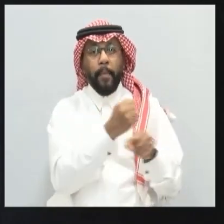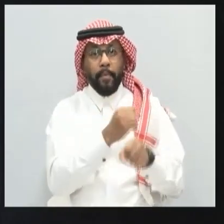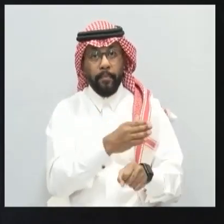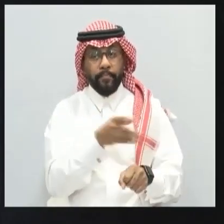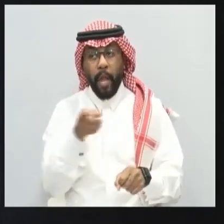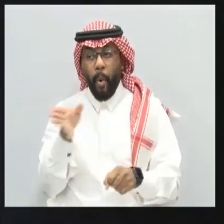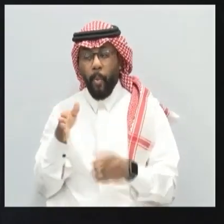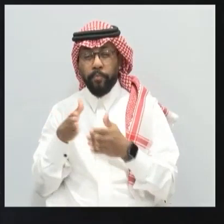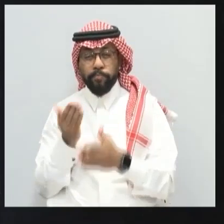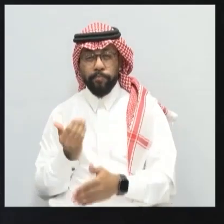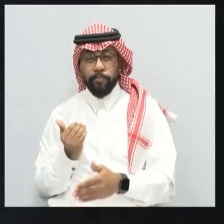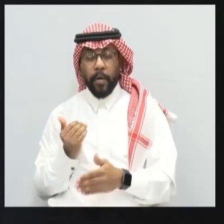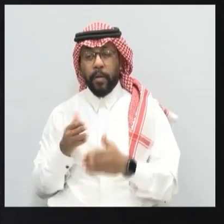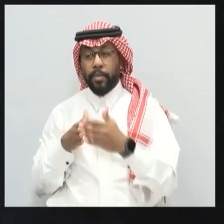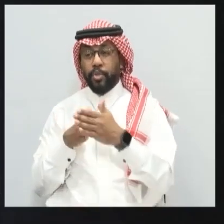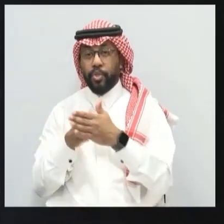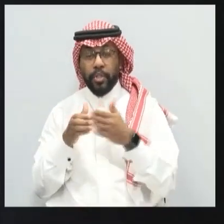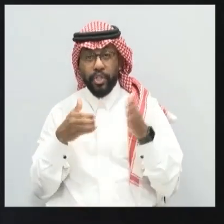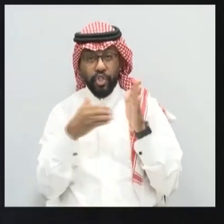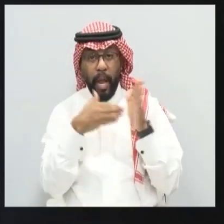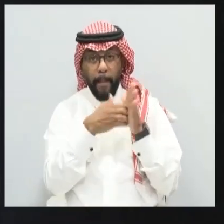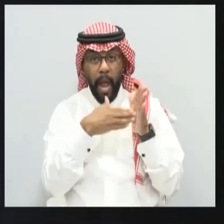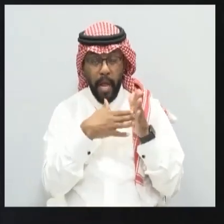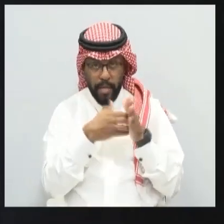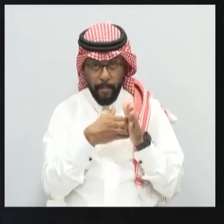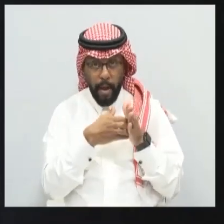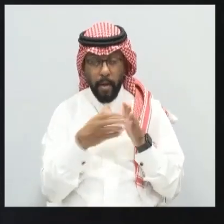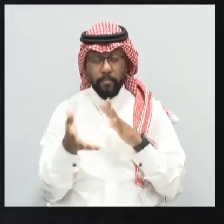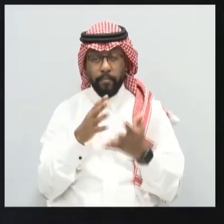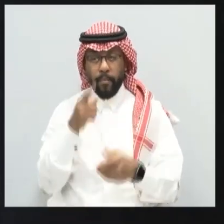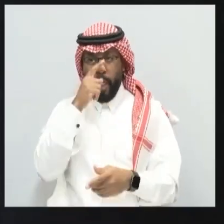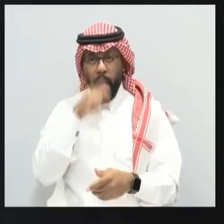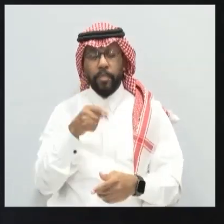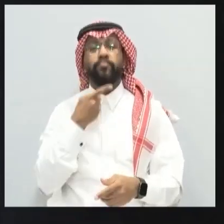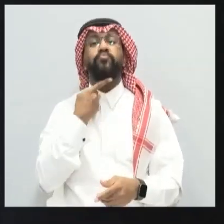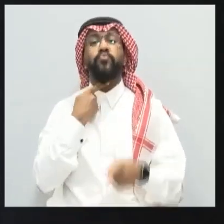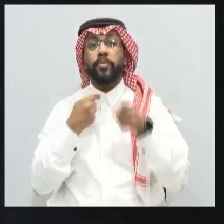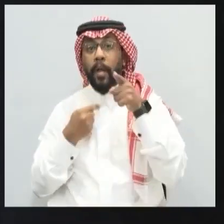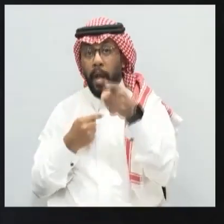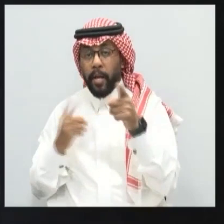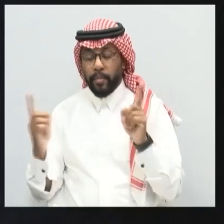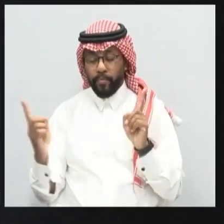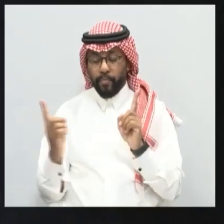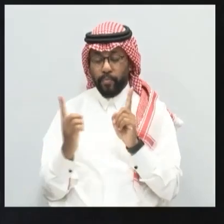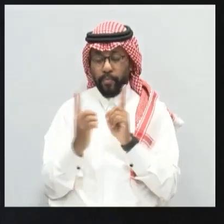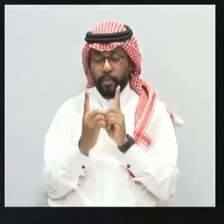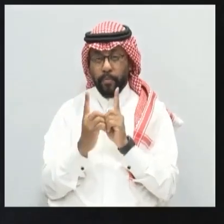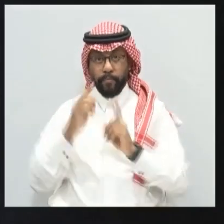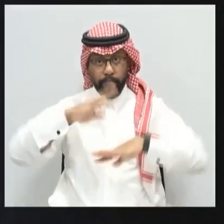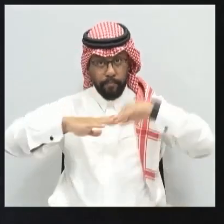بعد المرحله الثانويه او توظفت مباشره بعد المرحله الثانويه ستحتاج الى معرفه